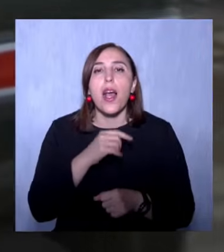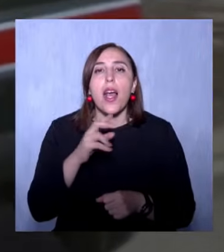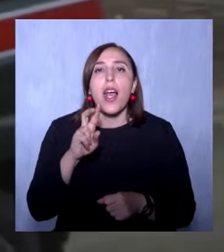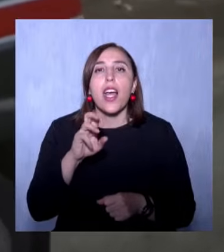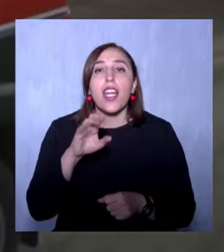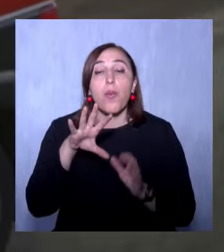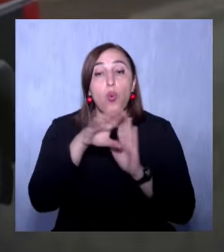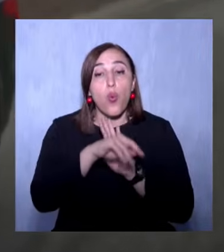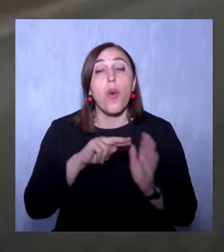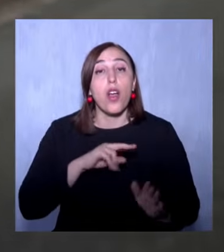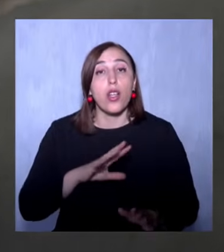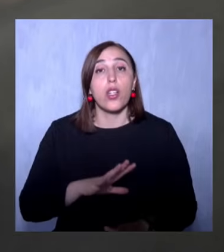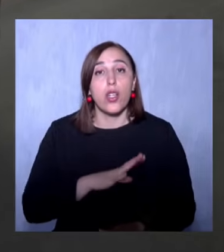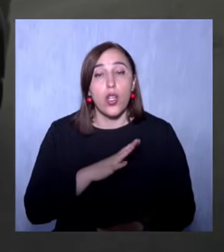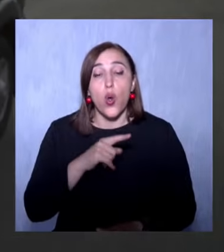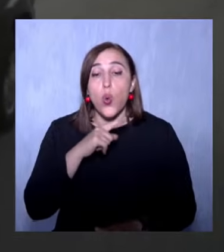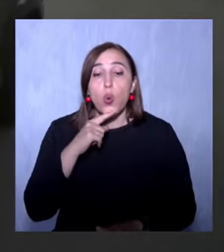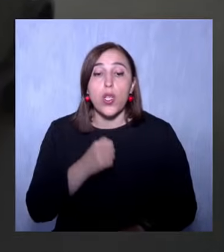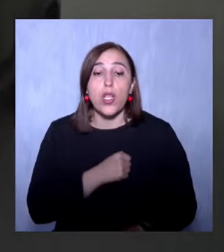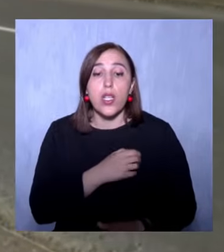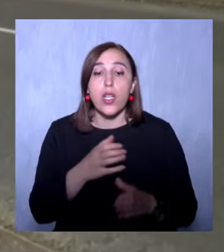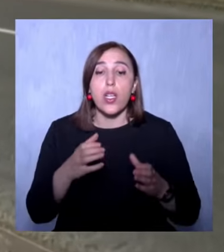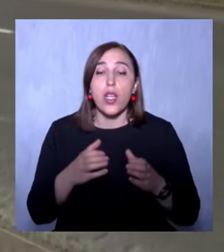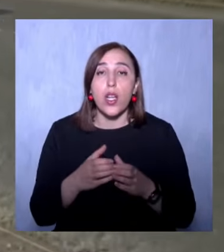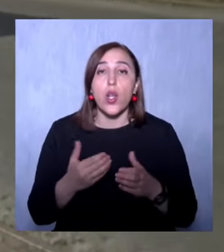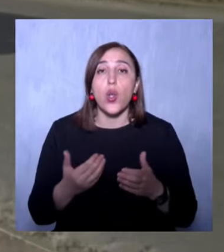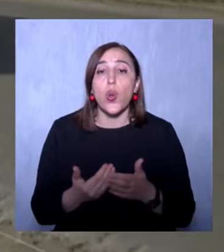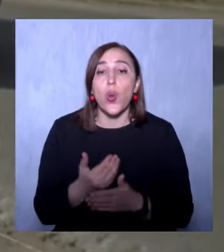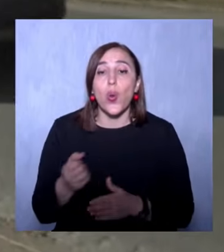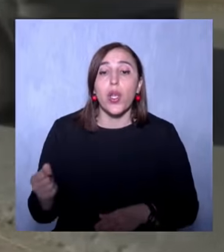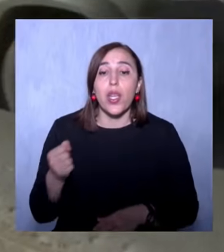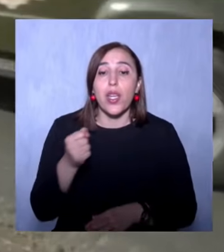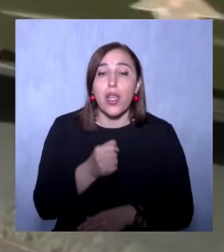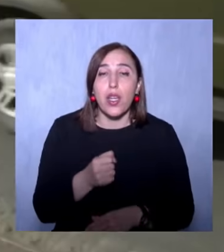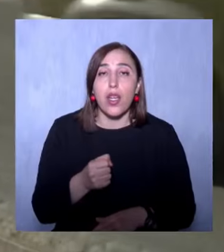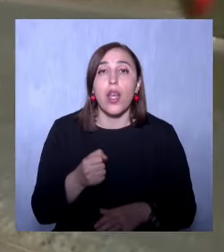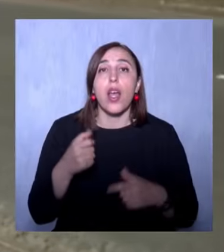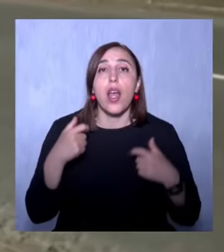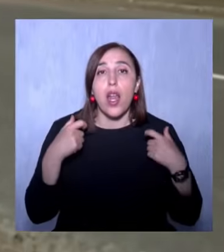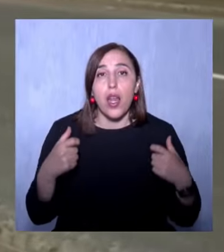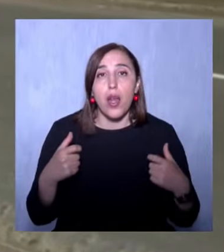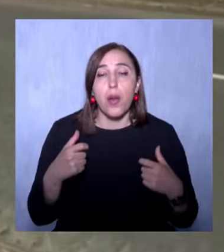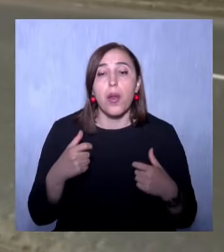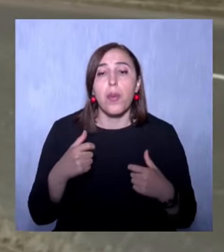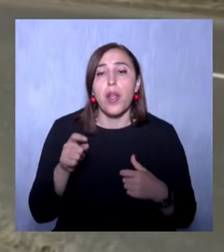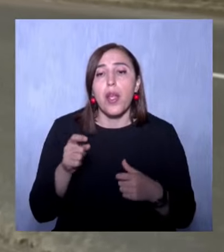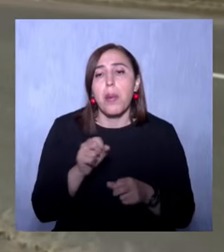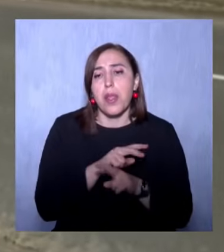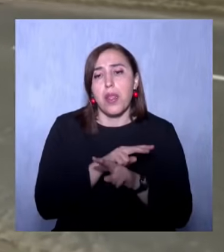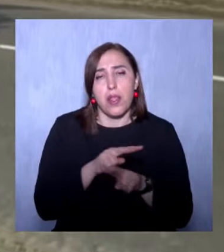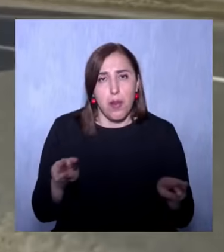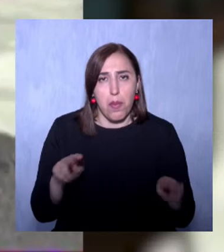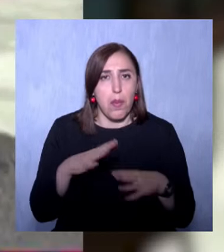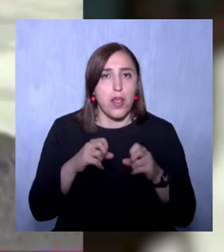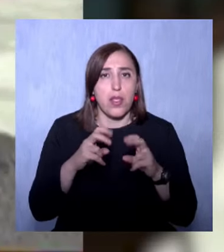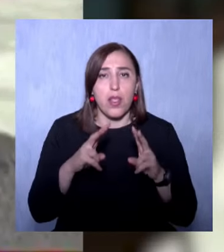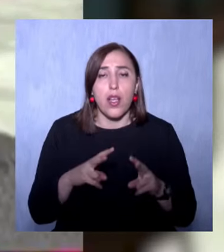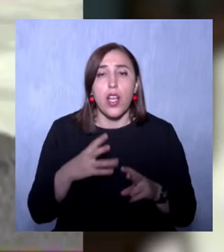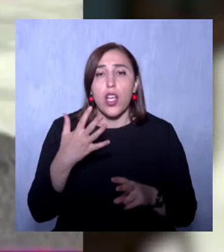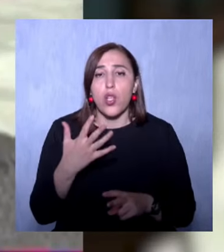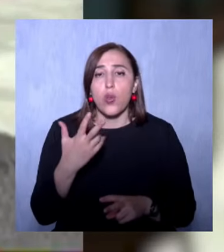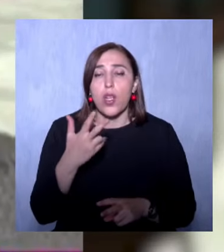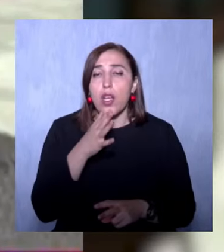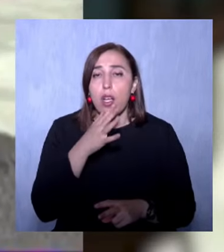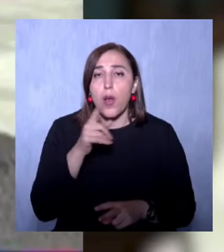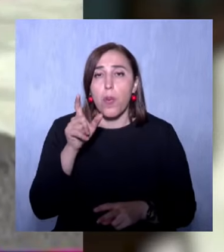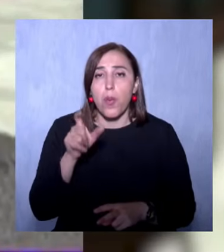Նշեմ սակայն, որ ռուսաստանյան զորախմբի նորանշանակ հրամանատարի կենսագրությունը Կոսոբոկովինից շատ չի տարբերվում։ 53-ամյա Գենադի